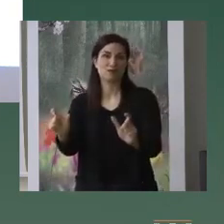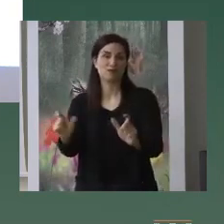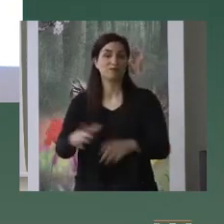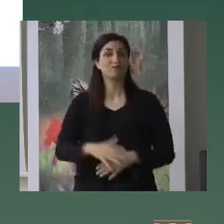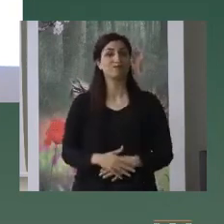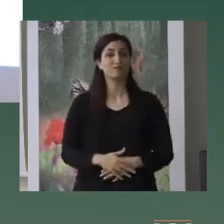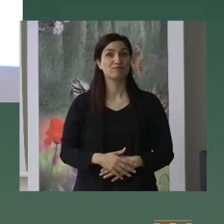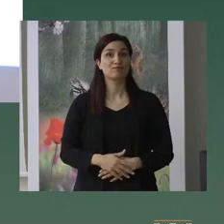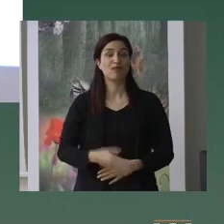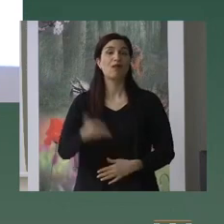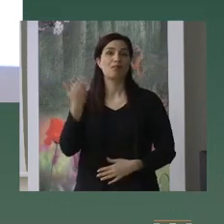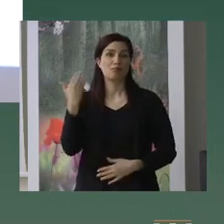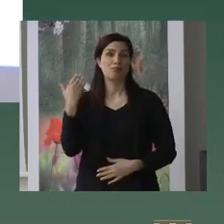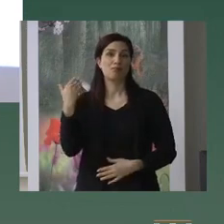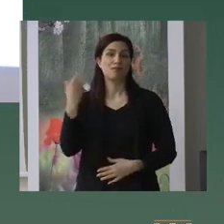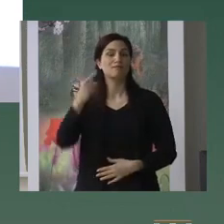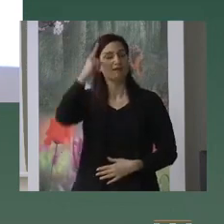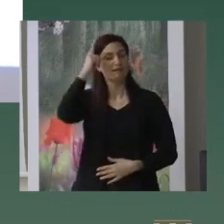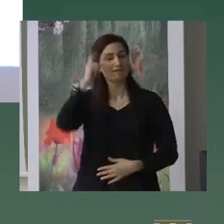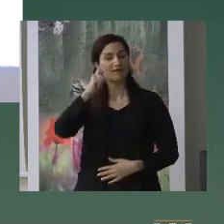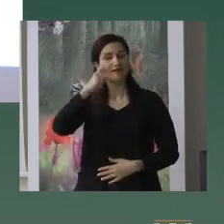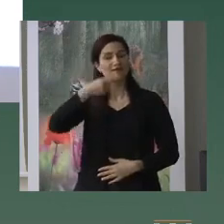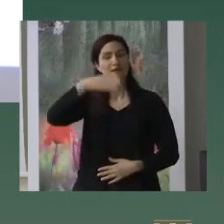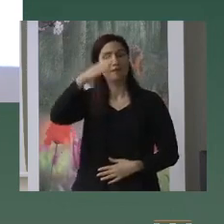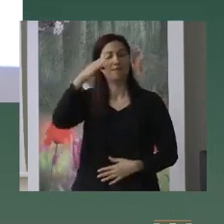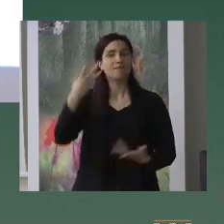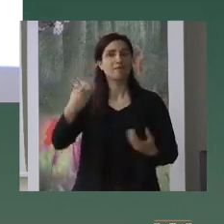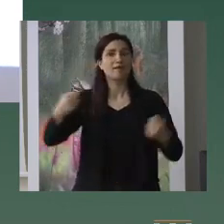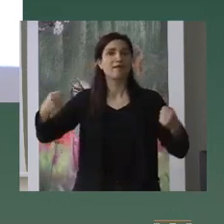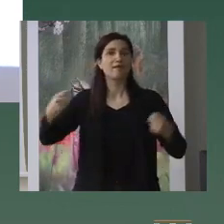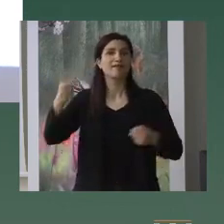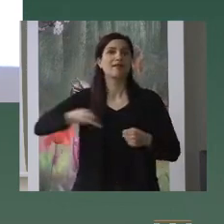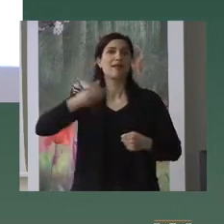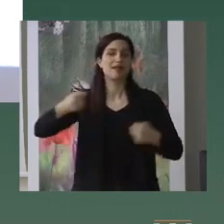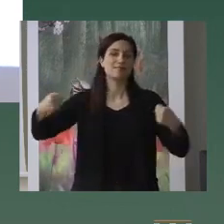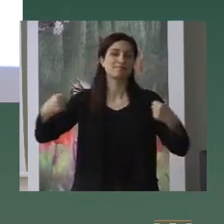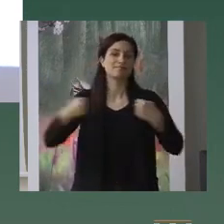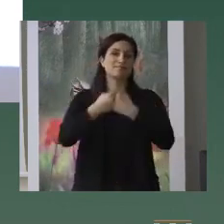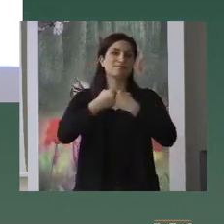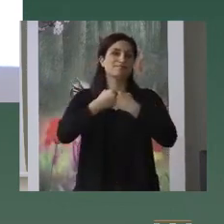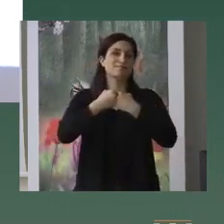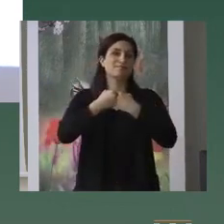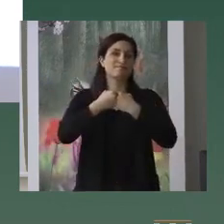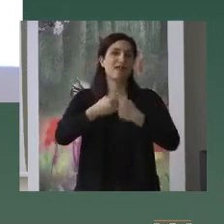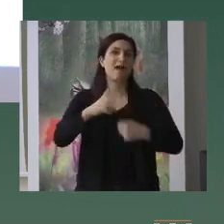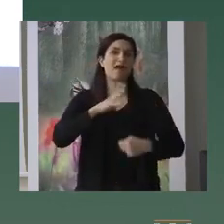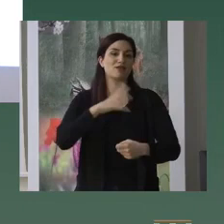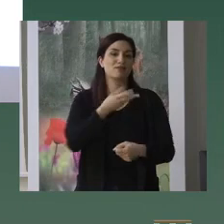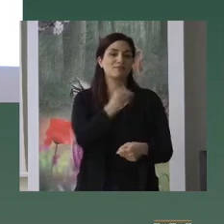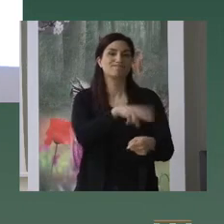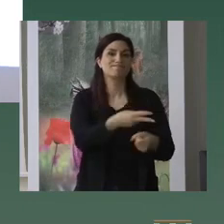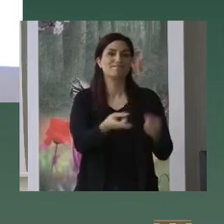ημερών και των πρόσφατων γεγονότων, να κάνουμε ενός λεπτού σιγή για να τιμήσουμε τη